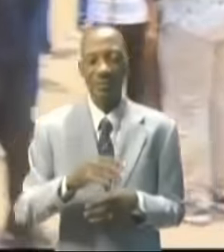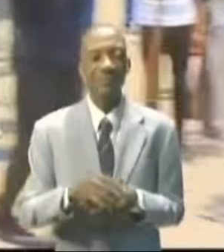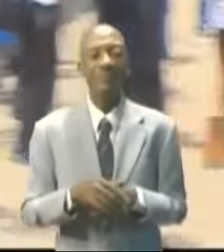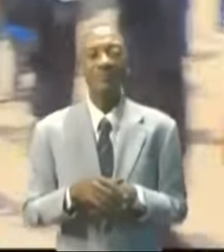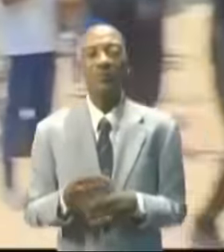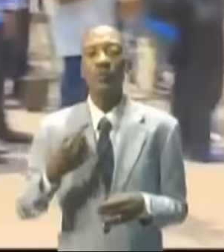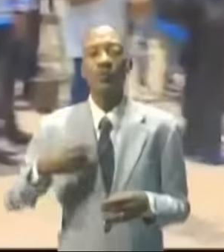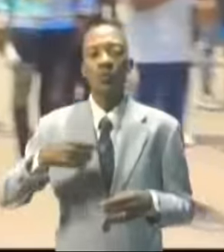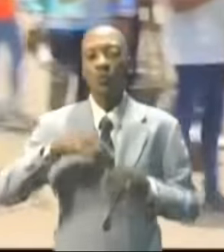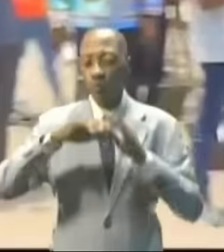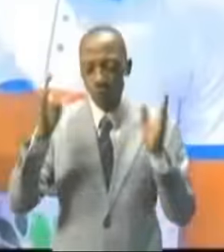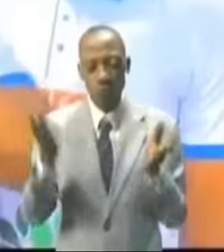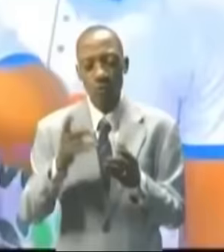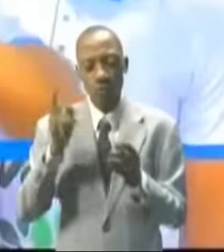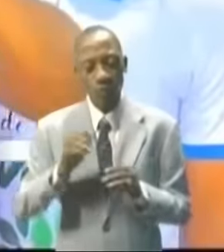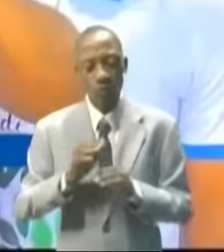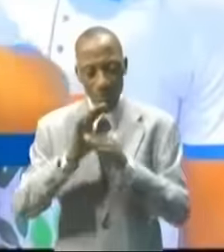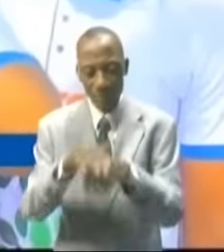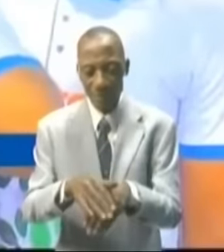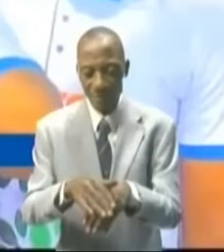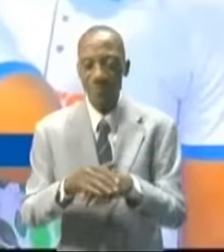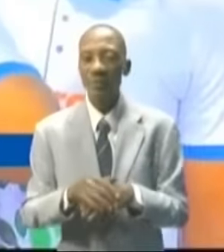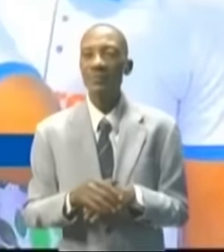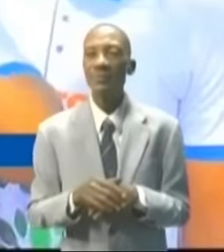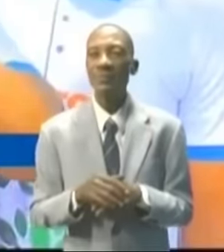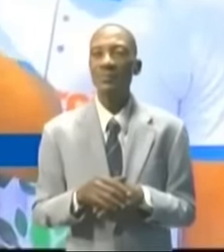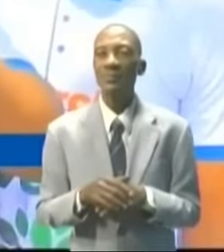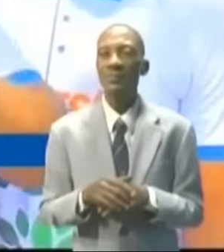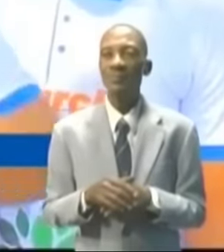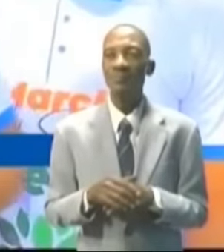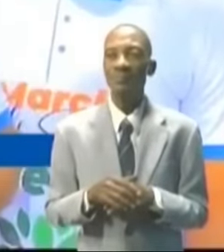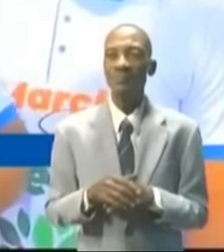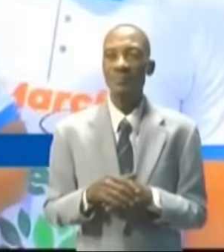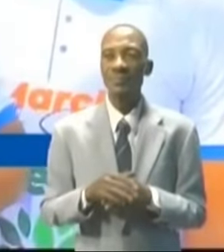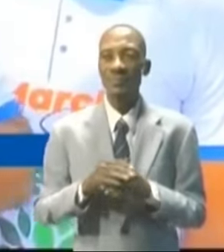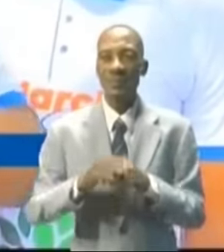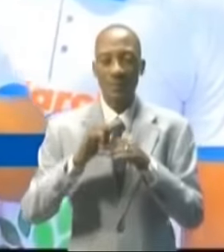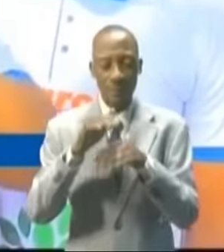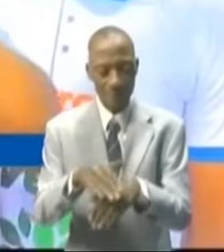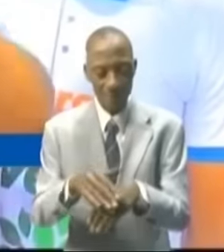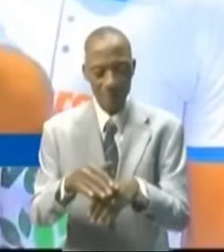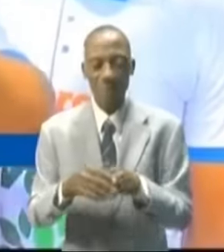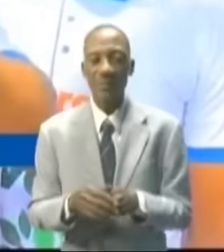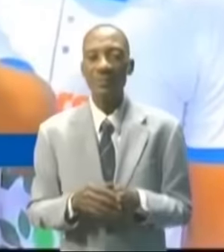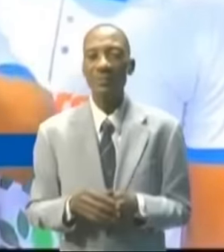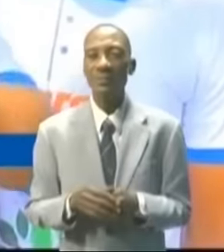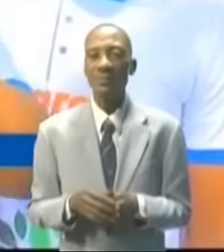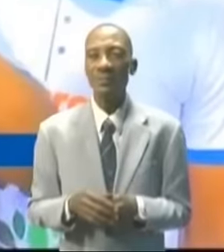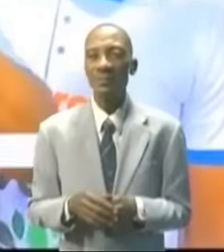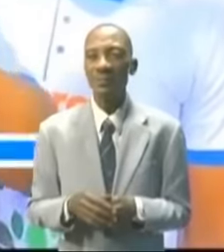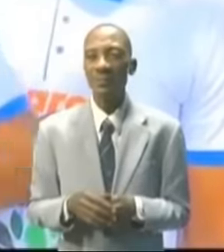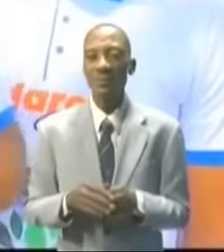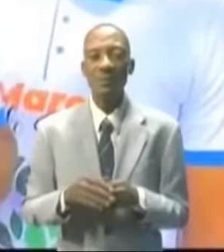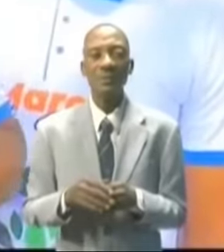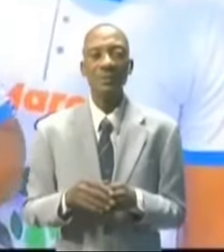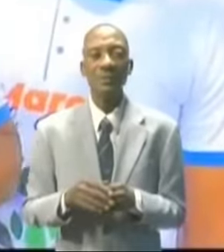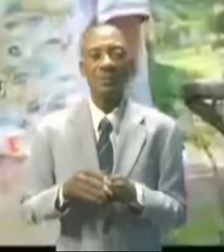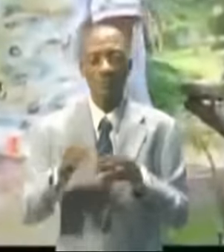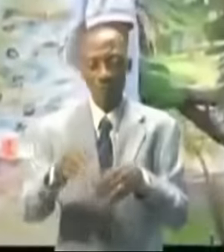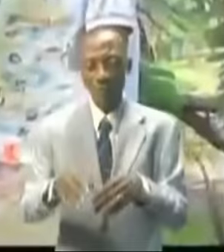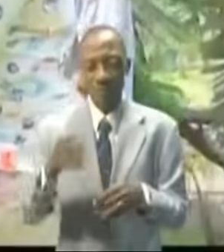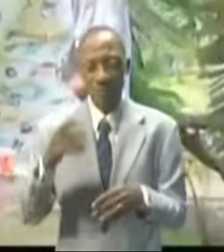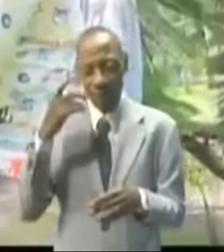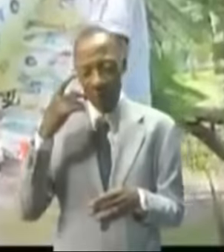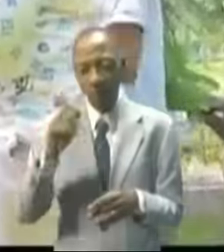tous de pouvoir protéger ces arbres qui nous permettront de vivre une petite amélioration du changement